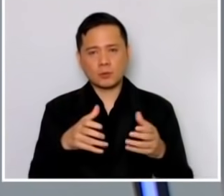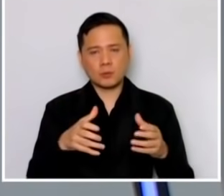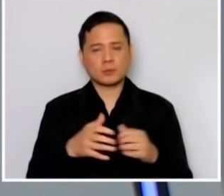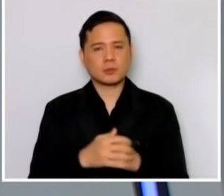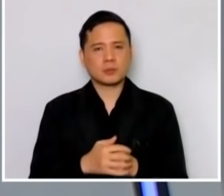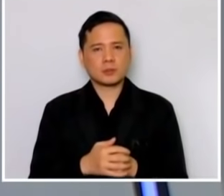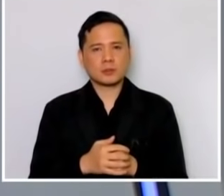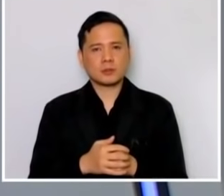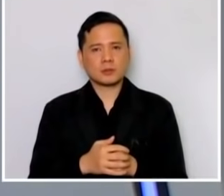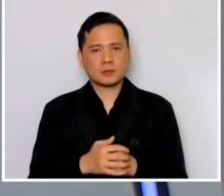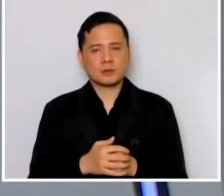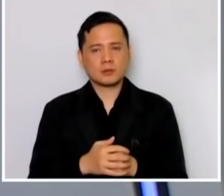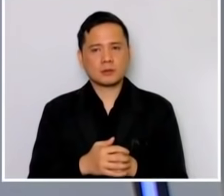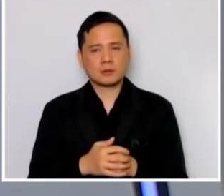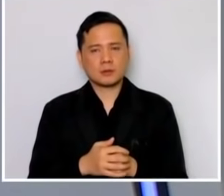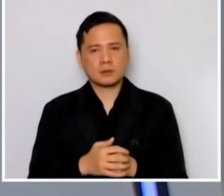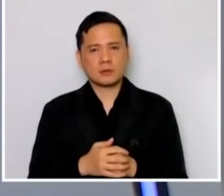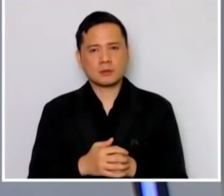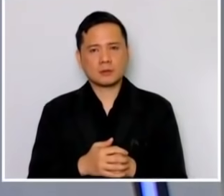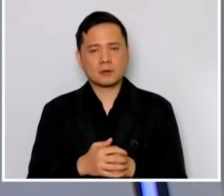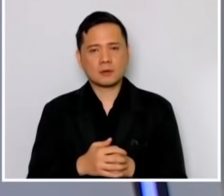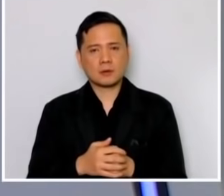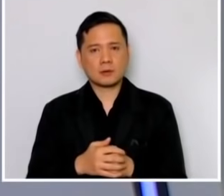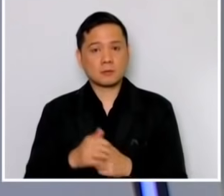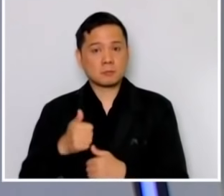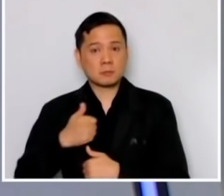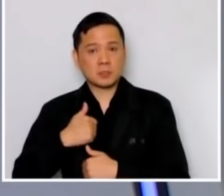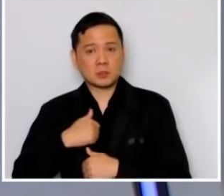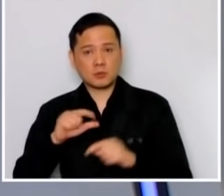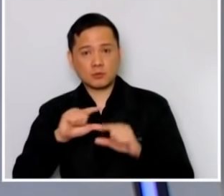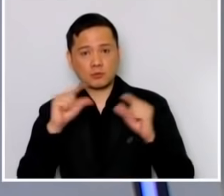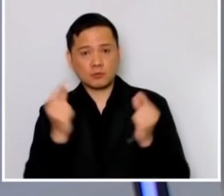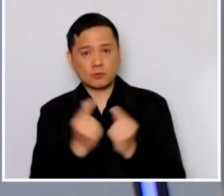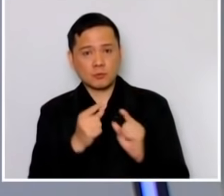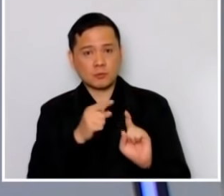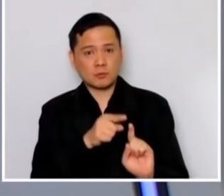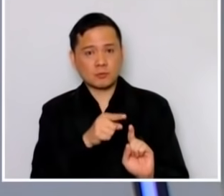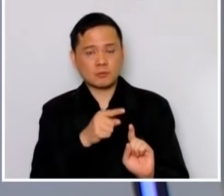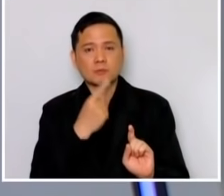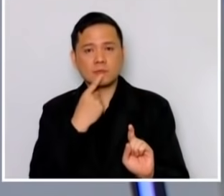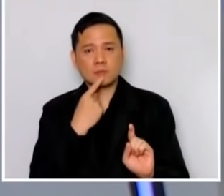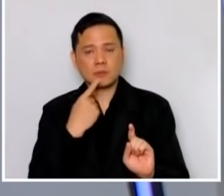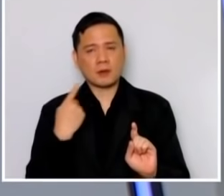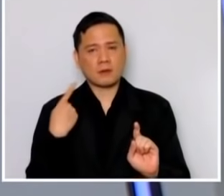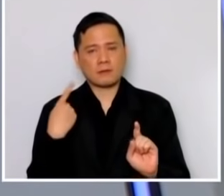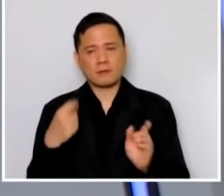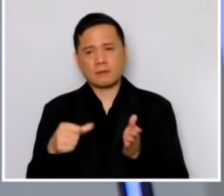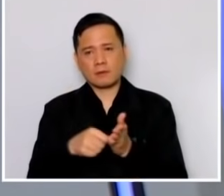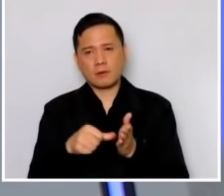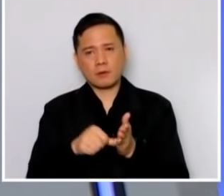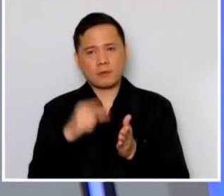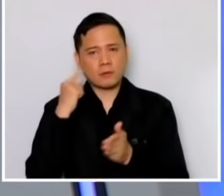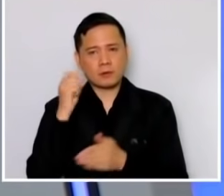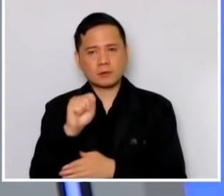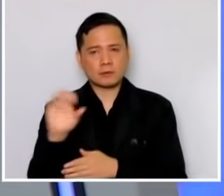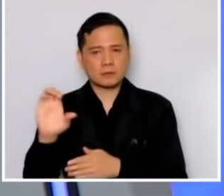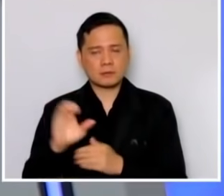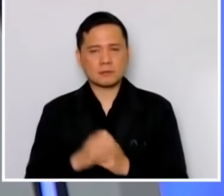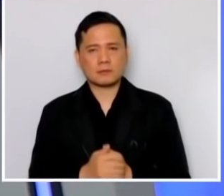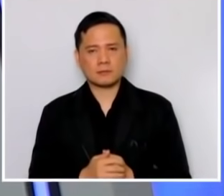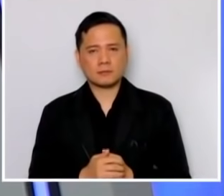impormasyon na may boto na umano ang mga mahistrado ng Supreme Court sa kanilang petisyon na kumikwestiyon